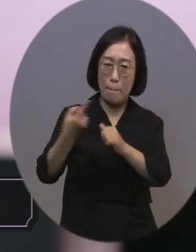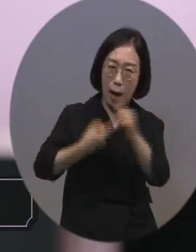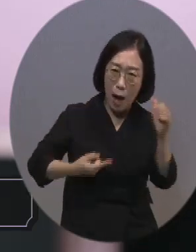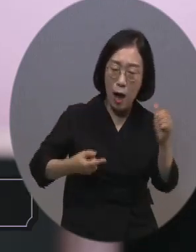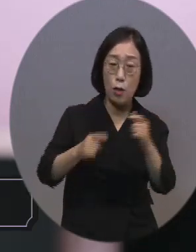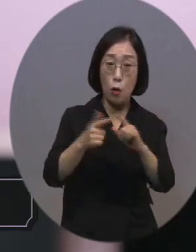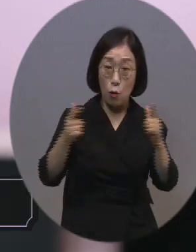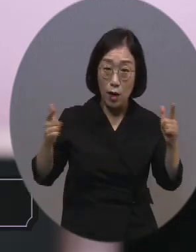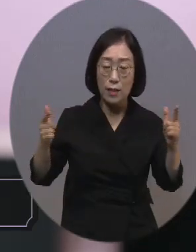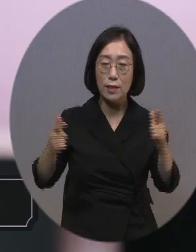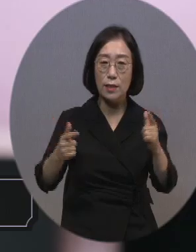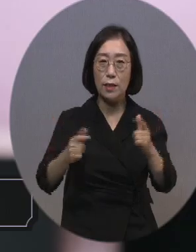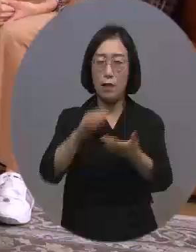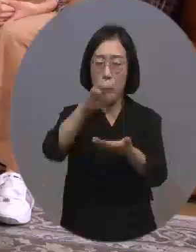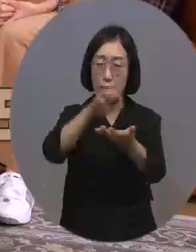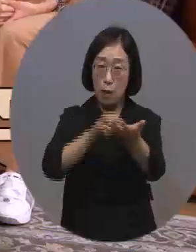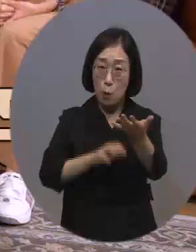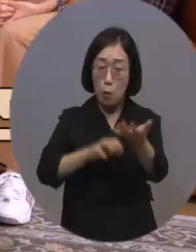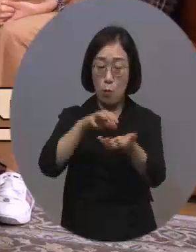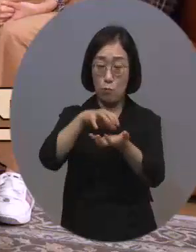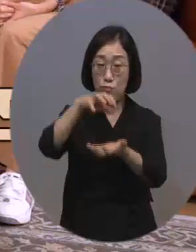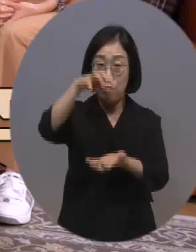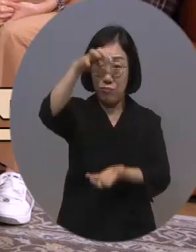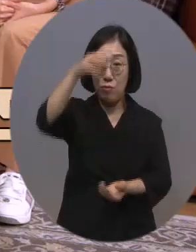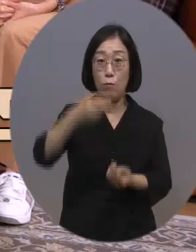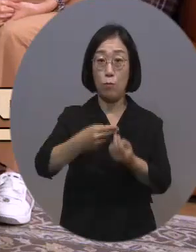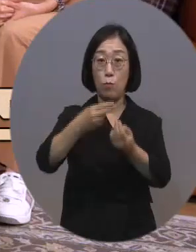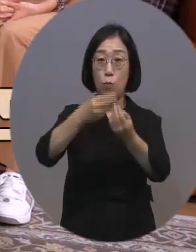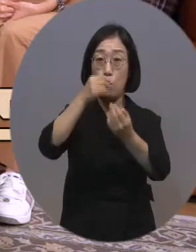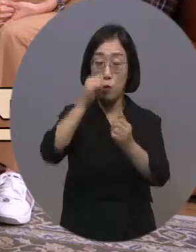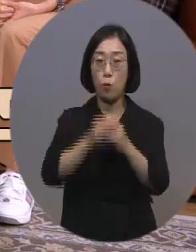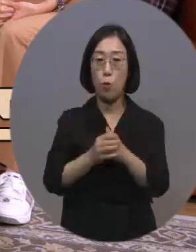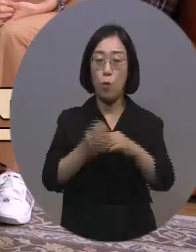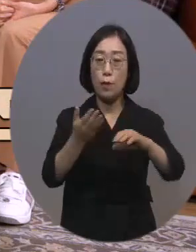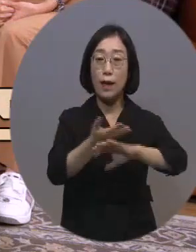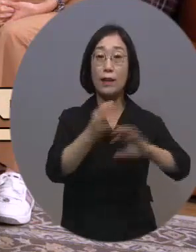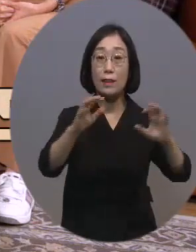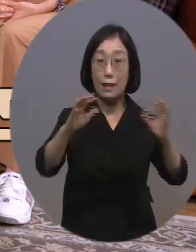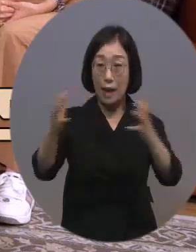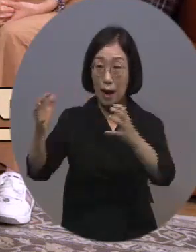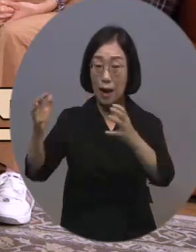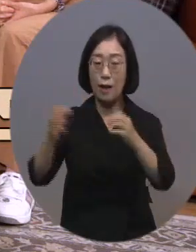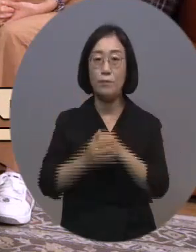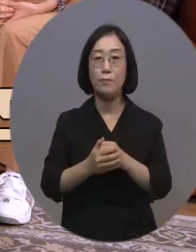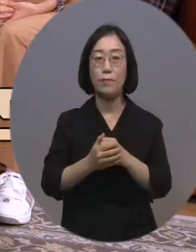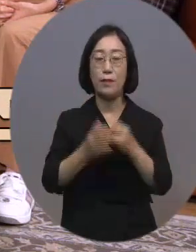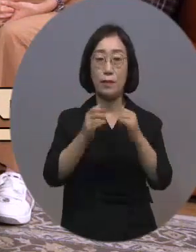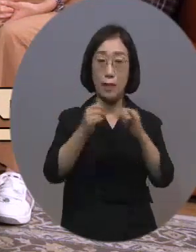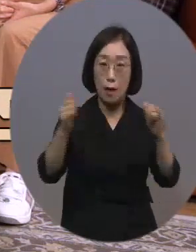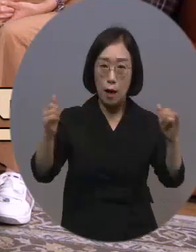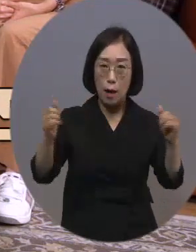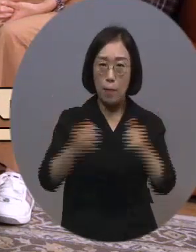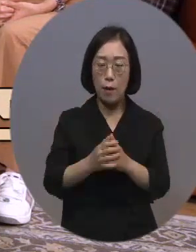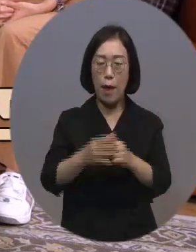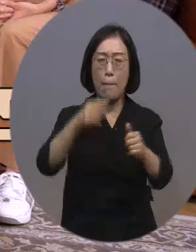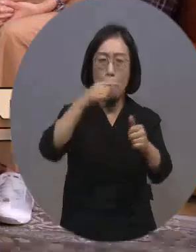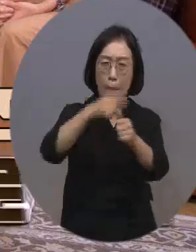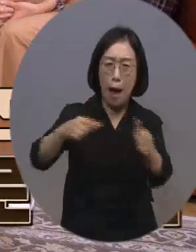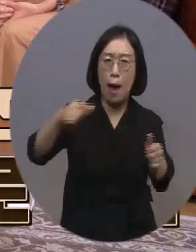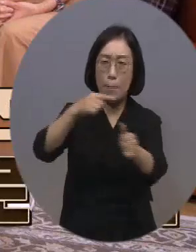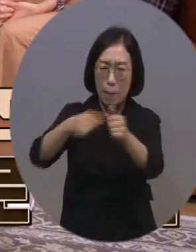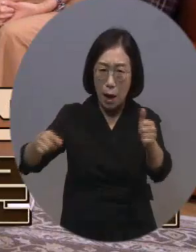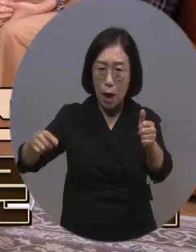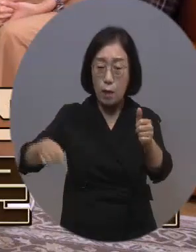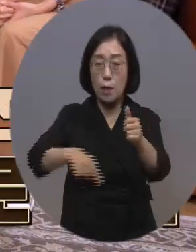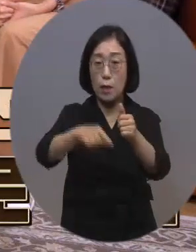보관을 하고 있고요. 아니면 북한 정부가 다른 나라 외국인들에게도 가해하는 인권 침해도 저희가 다